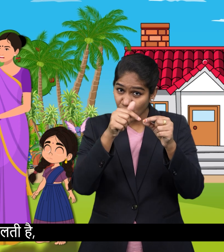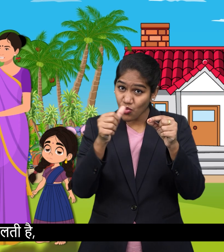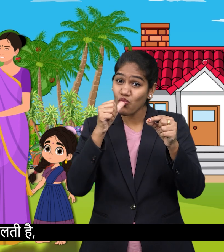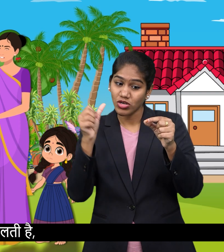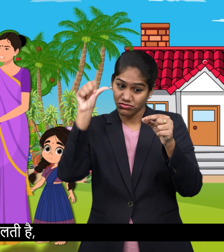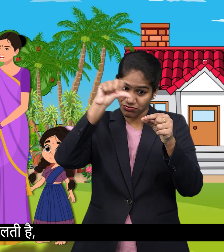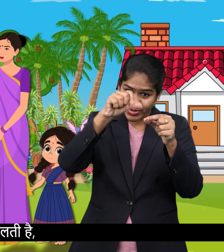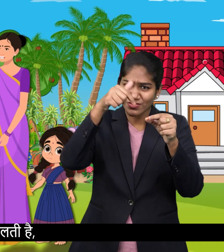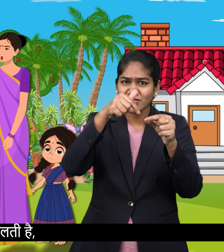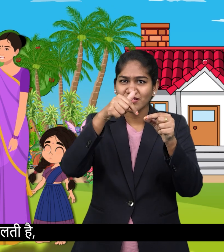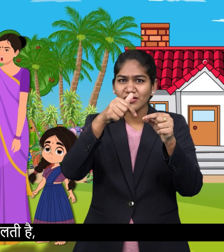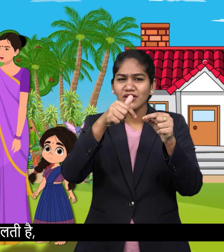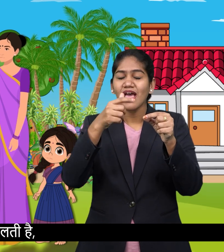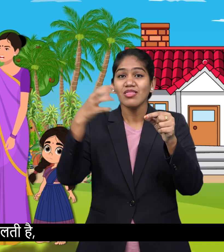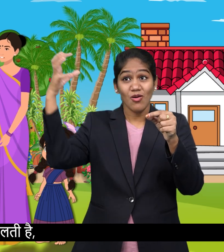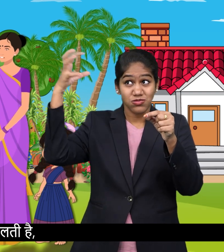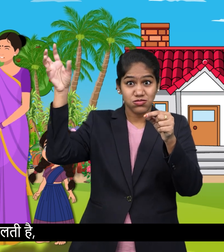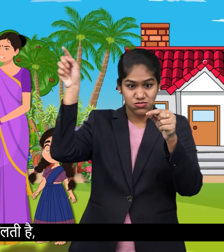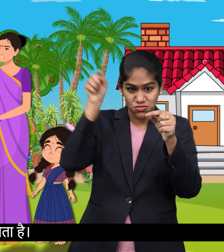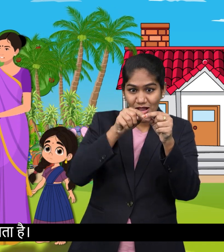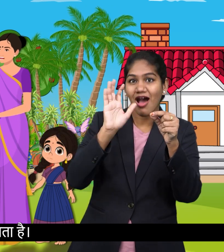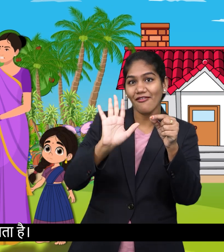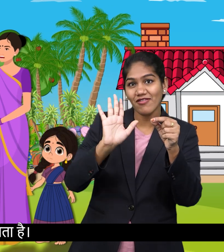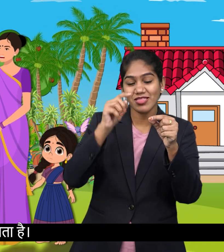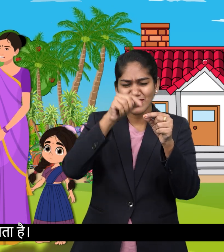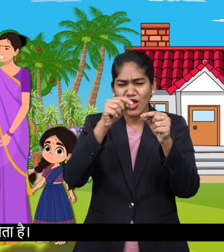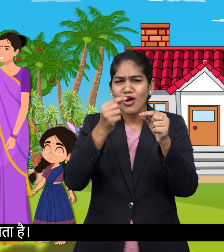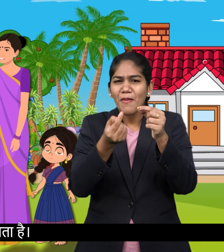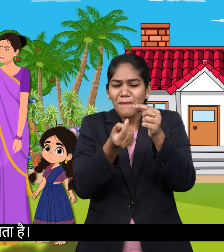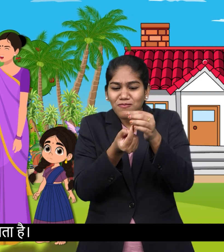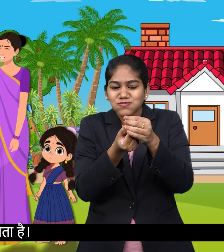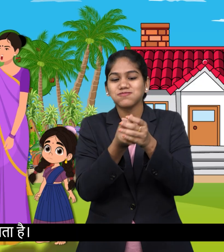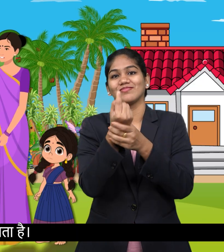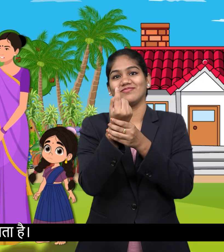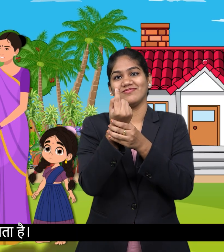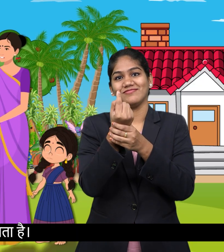पानी और उचित धूप मिलती है तो शिशु पौधा बाहर आता है।